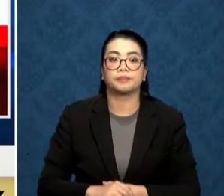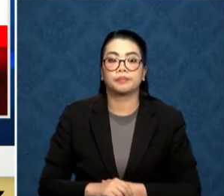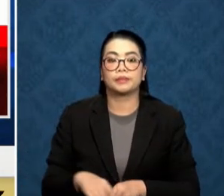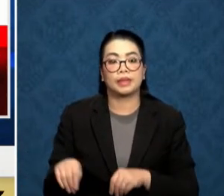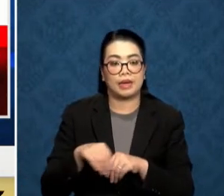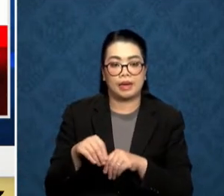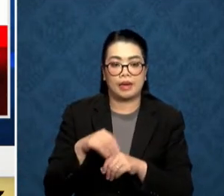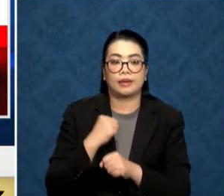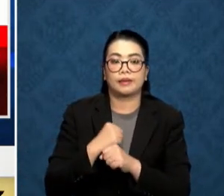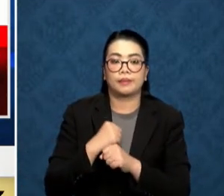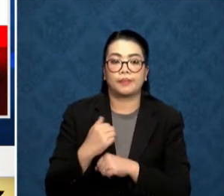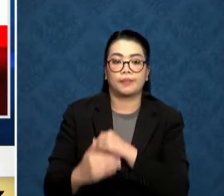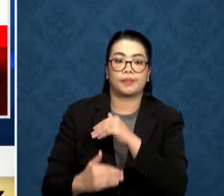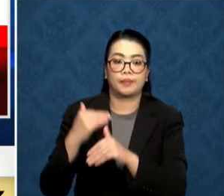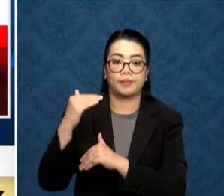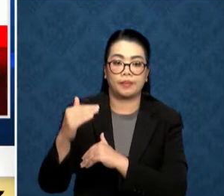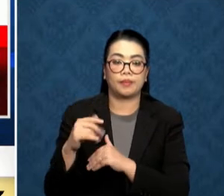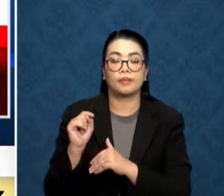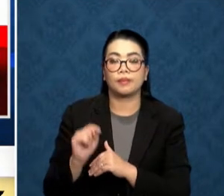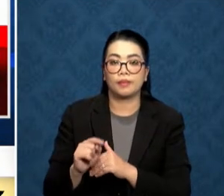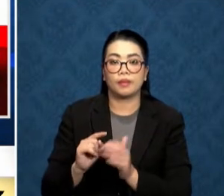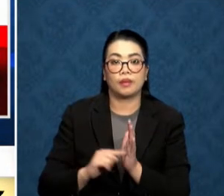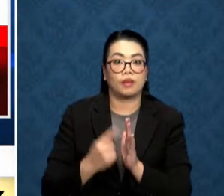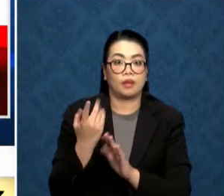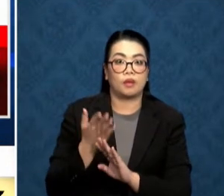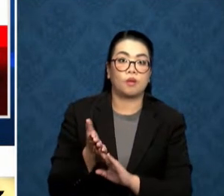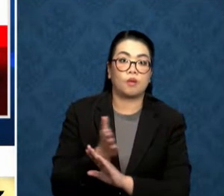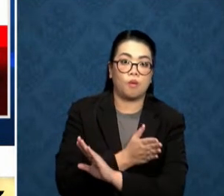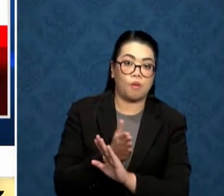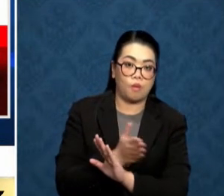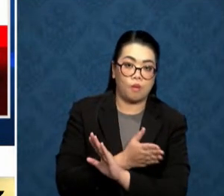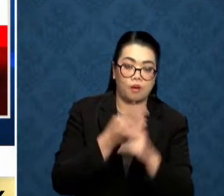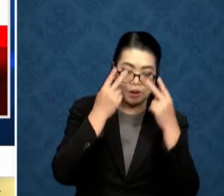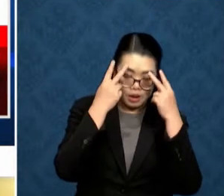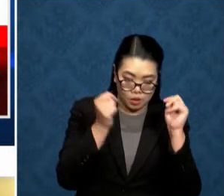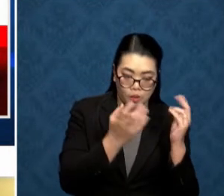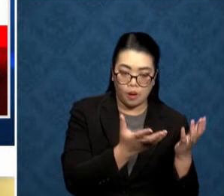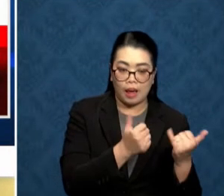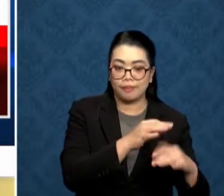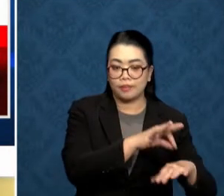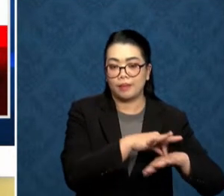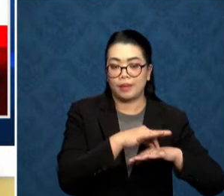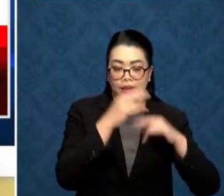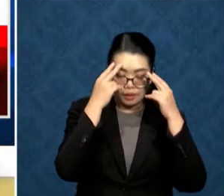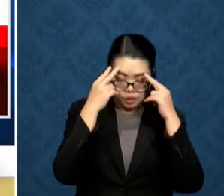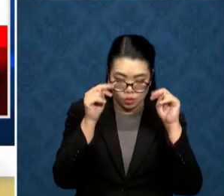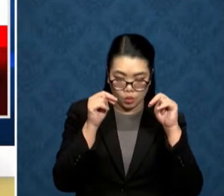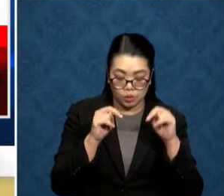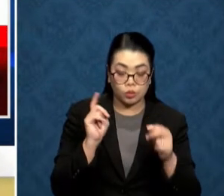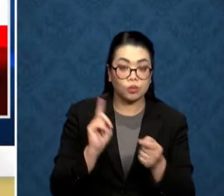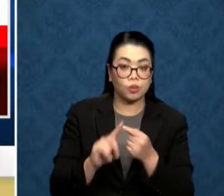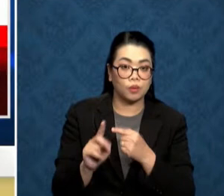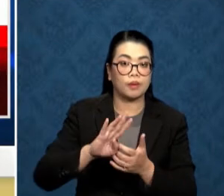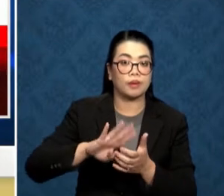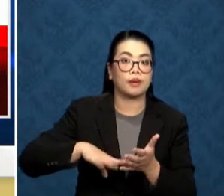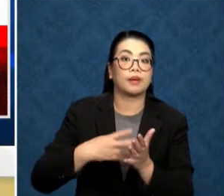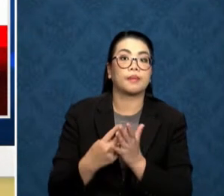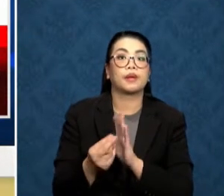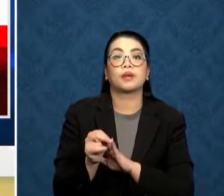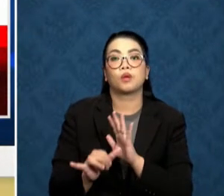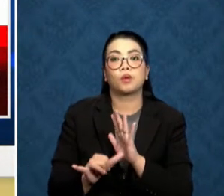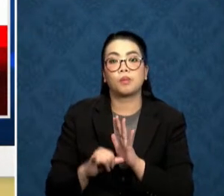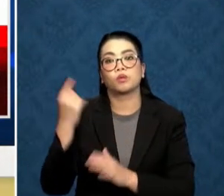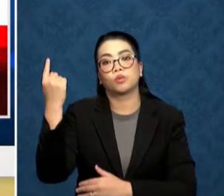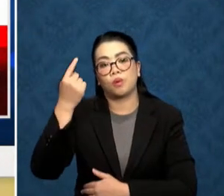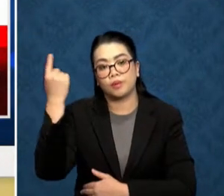รัฐบาลชุดนี้ให้คามสำคัญตั้งแตกก่อนที่ทานใยกมารตำแหน่งนั่นคือนโยบายใเรองของการท่อง